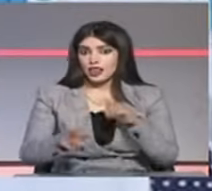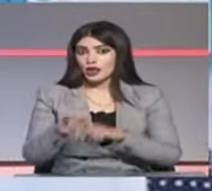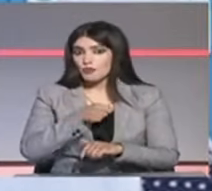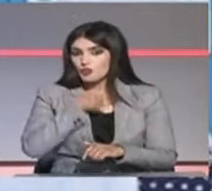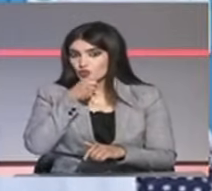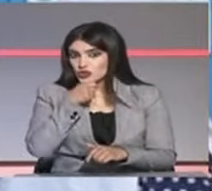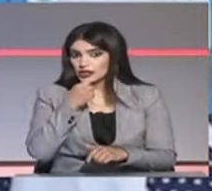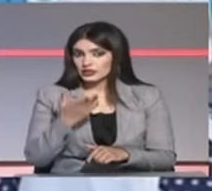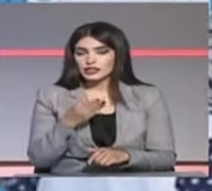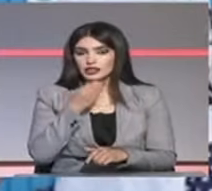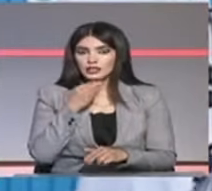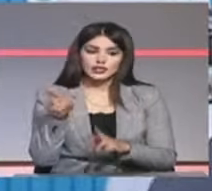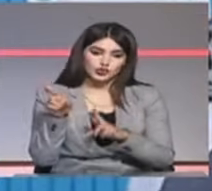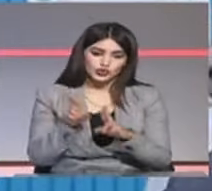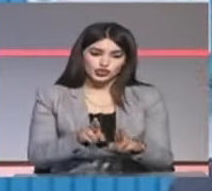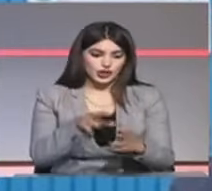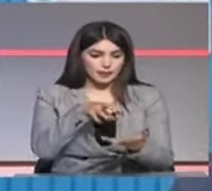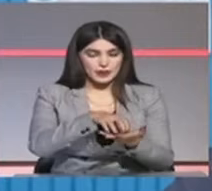عندهم